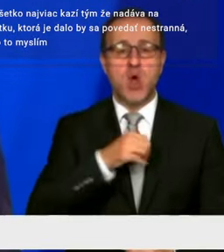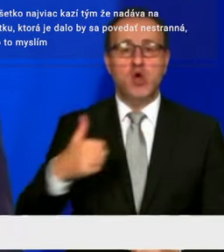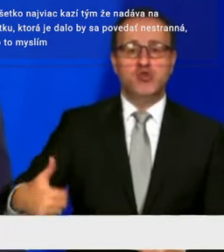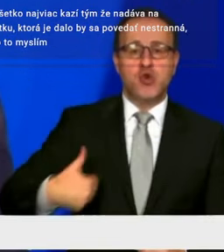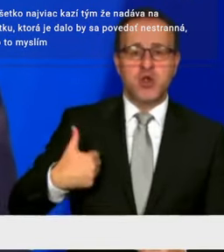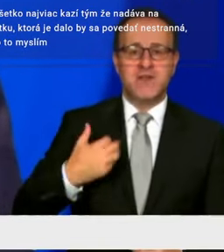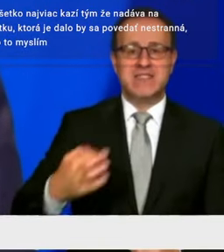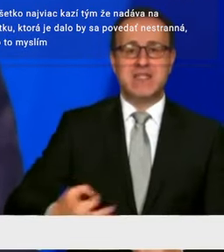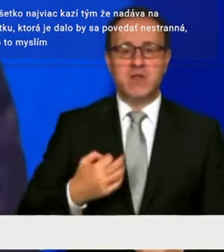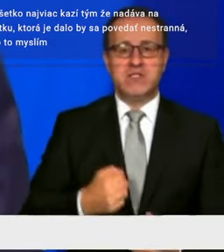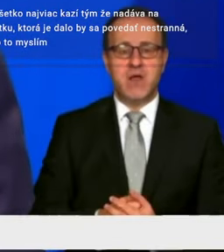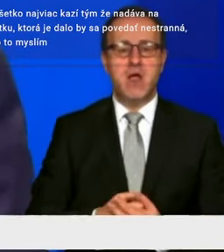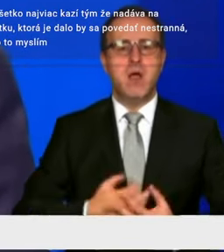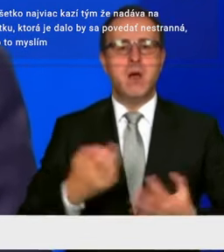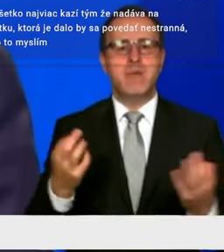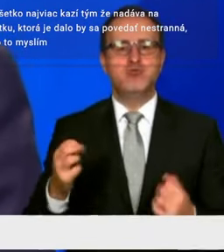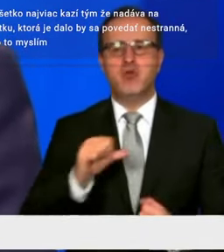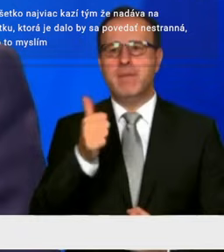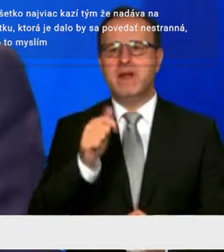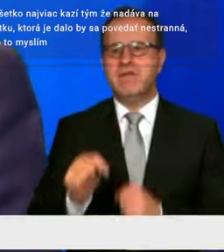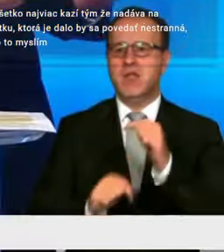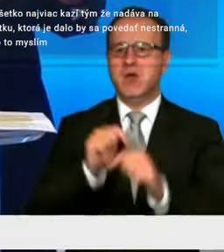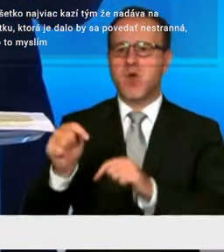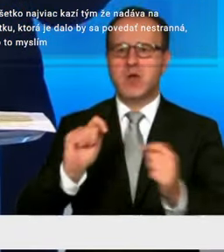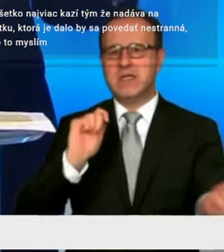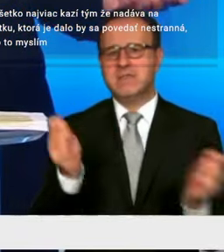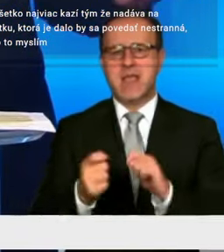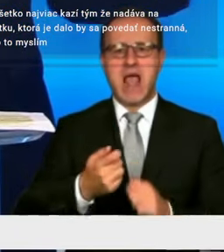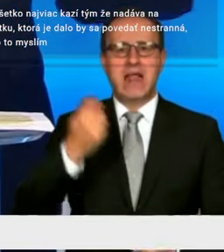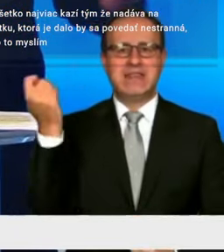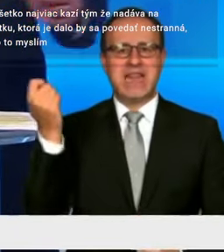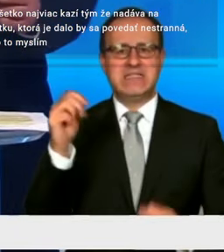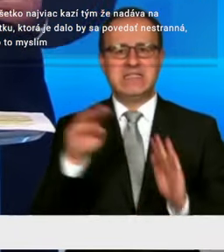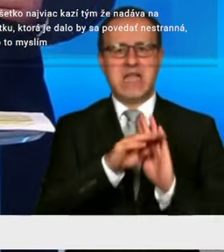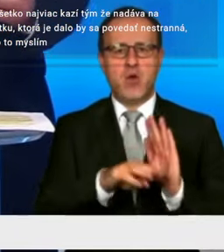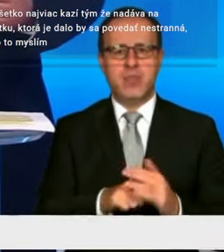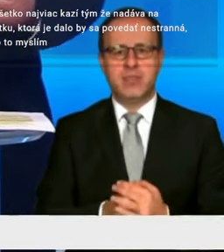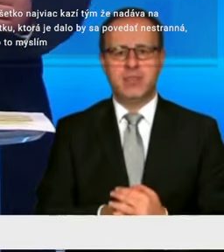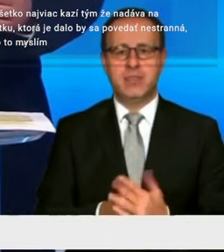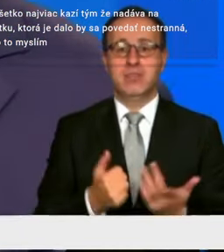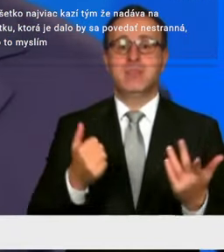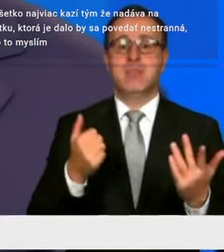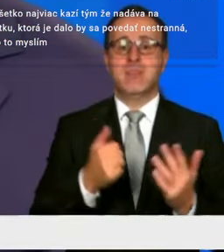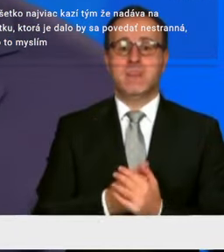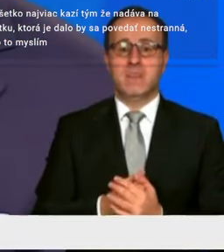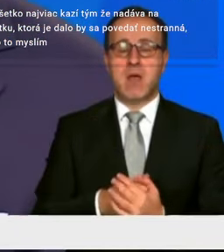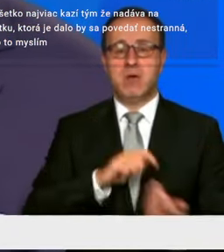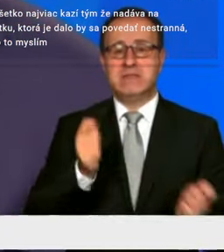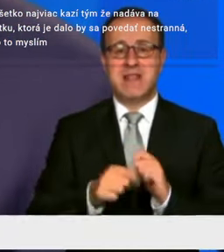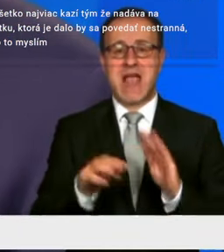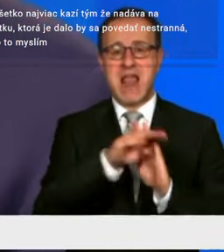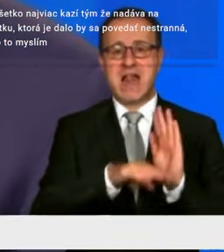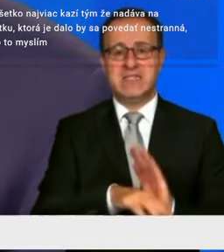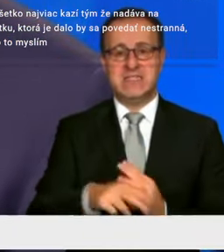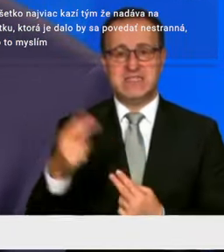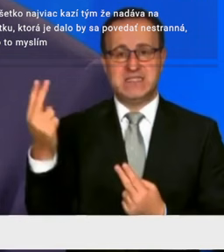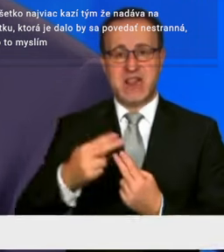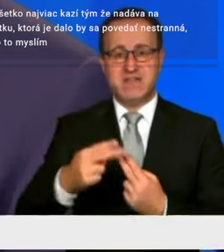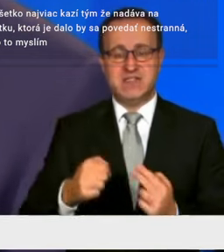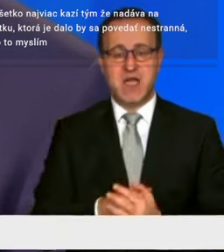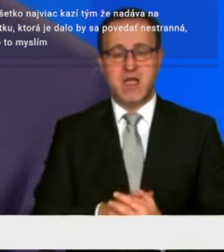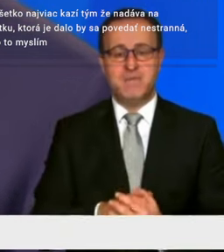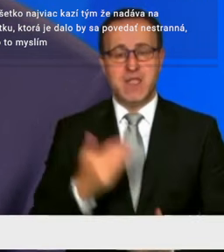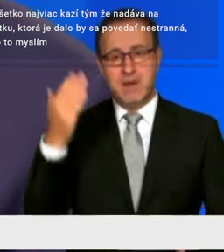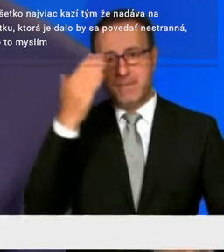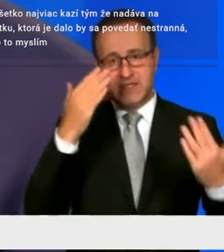a zdravotníctvo Prečo potom prvé kroky vlády bola zmena trestného zákona teraz dajme tomu eh zmena legislatívy o r predstavte si že prvé kroky